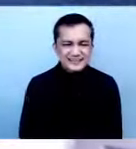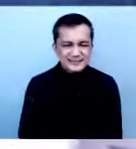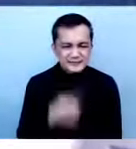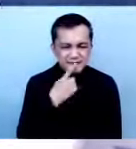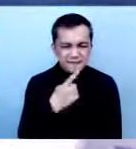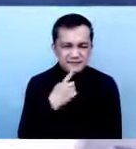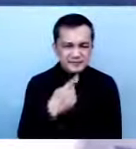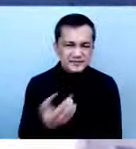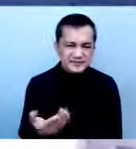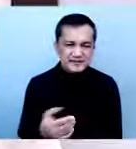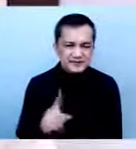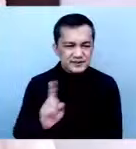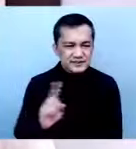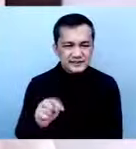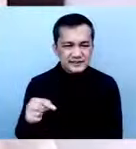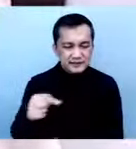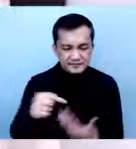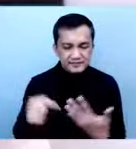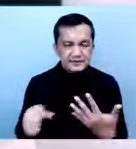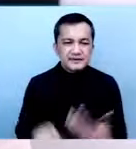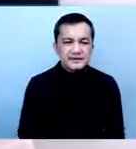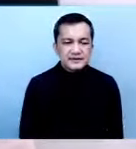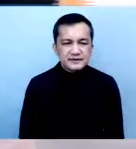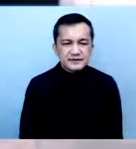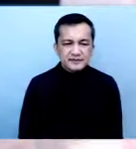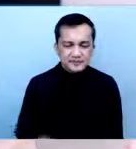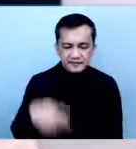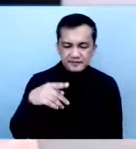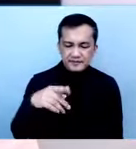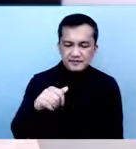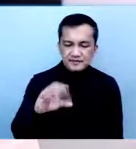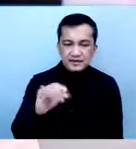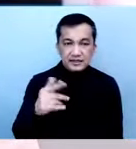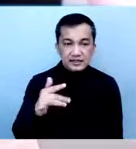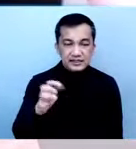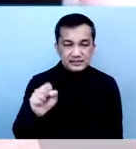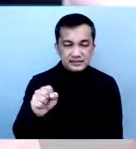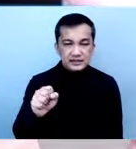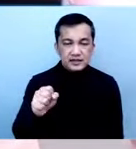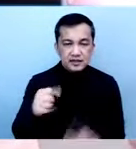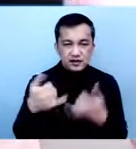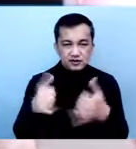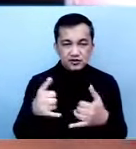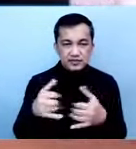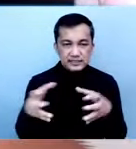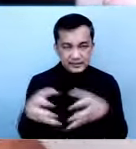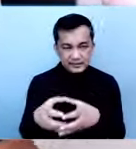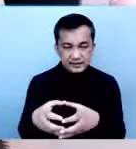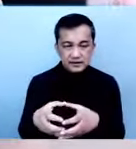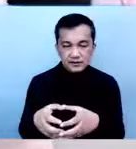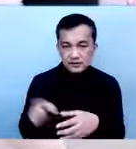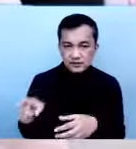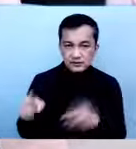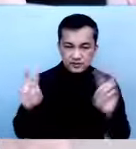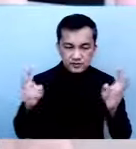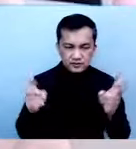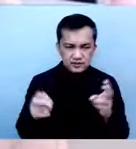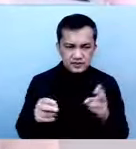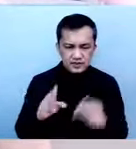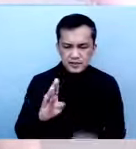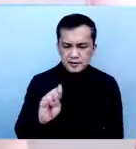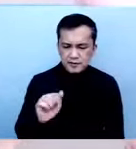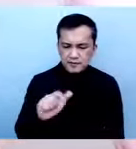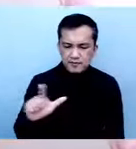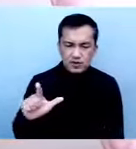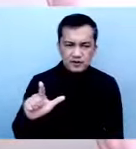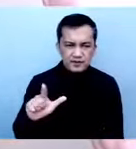ito? Actually po, yung packages natin, mga playset natin, ito po yung tinatawag natin ball pit. Mm-hmm.